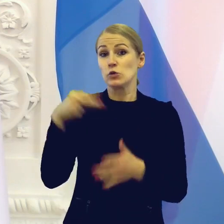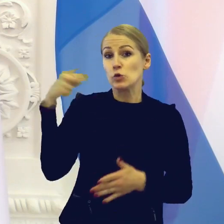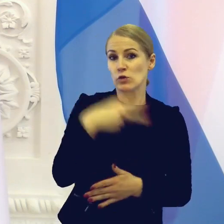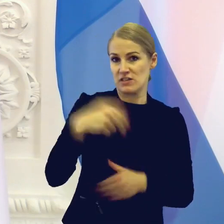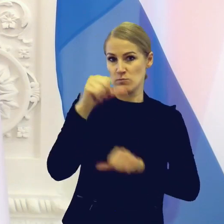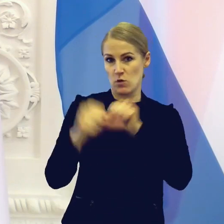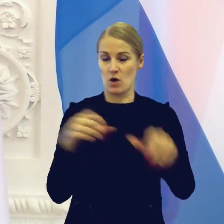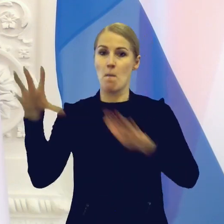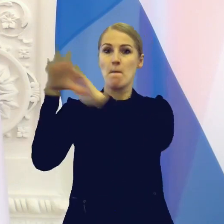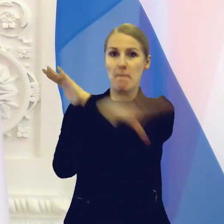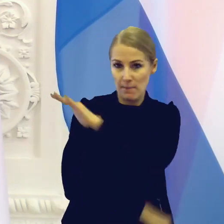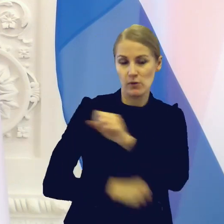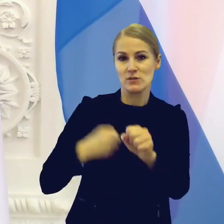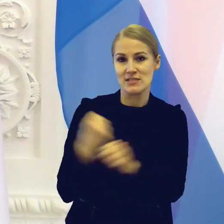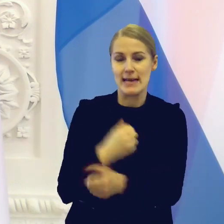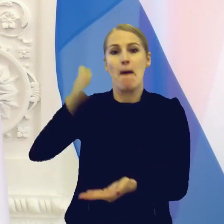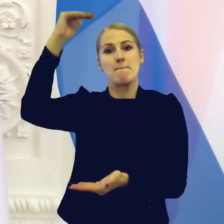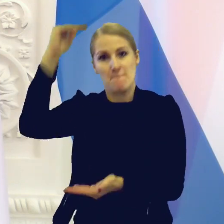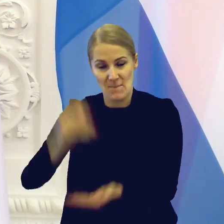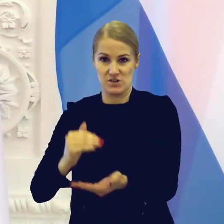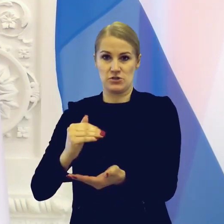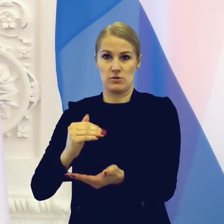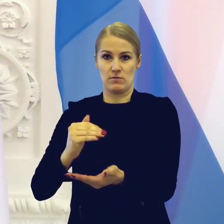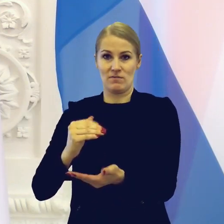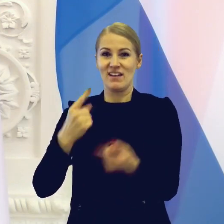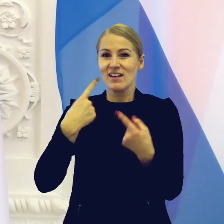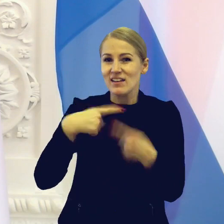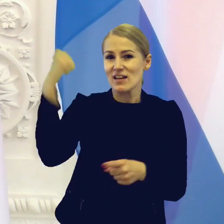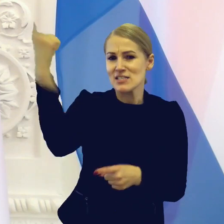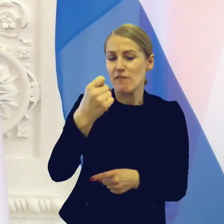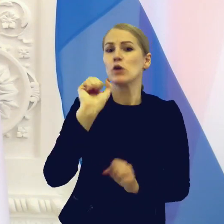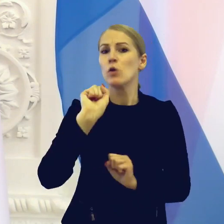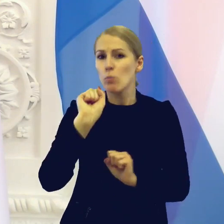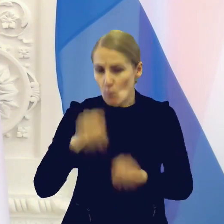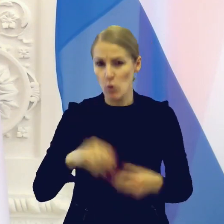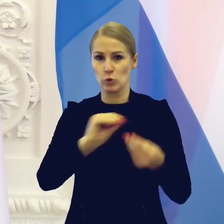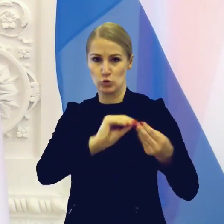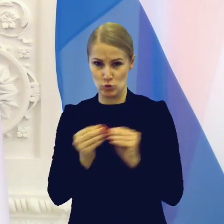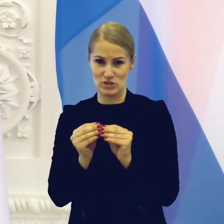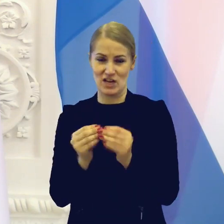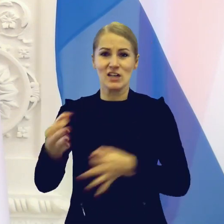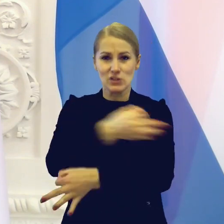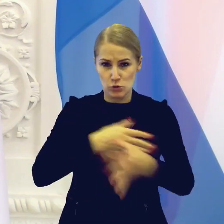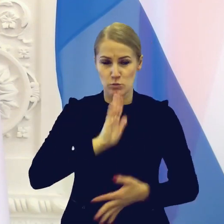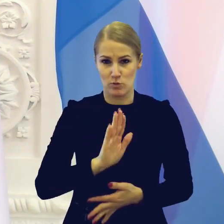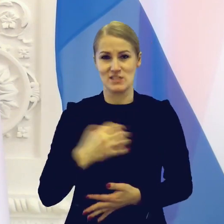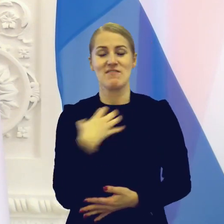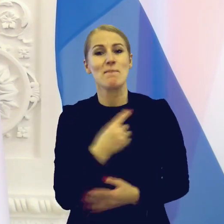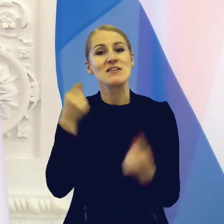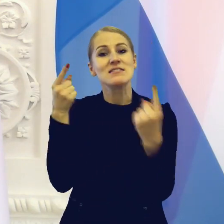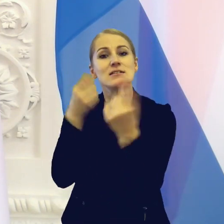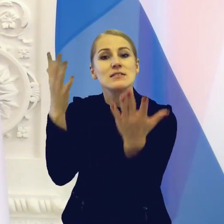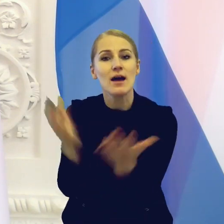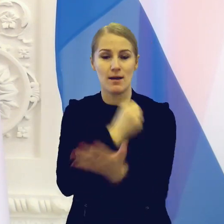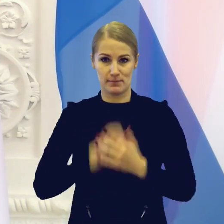tą priklausomybę, galbūt ir daugiau. Tai aptarinėsime ir kitą savaitę ir aš nebejotinai nekantrauju pasiekti šių užsibrieštų tikslų, tačiau